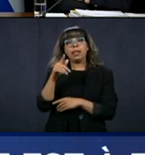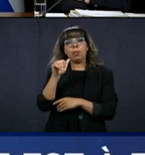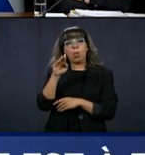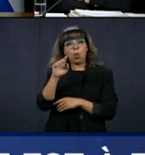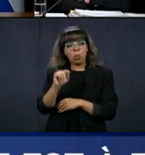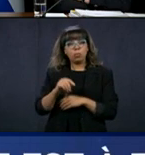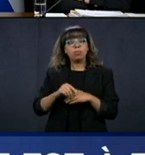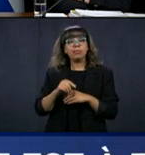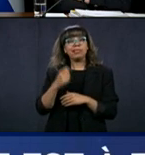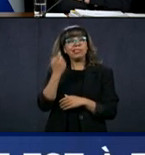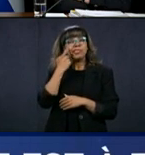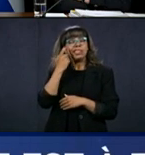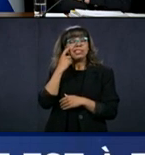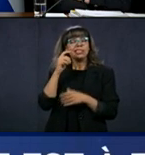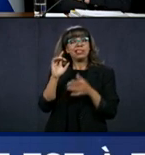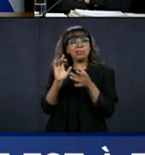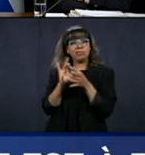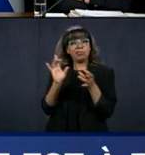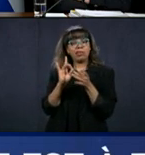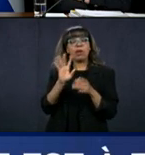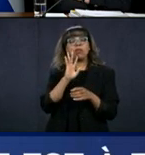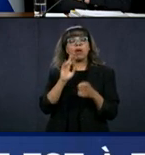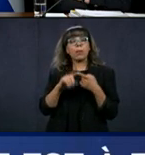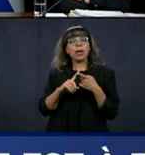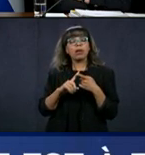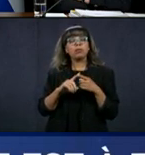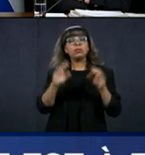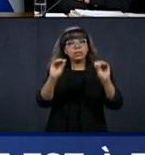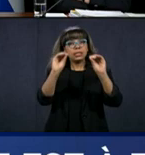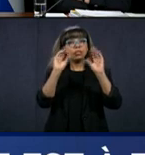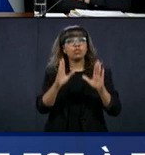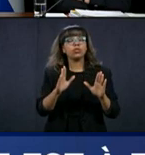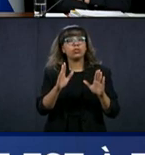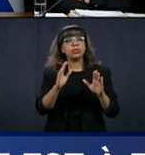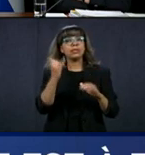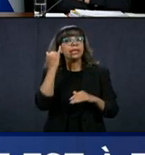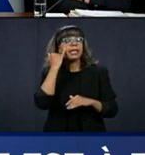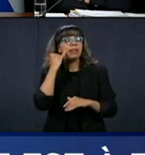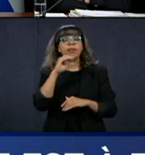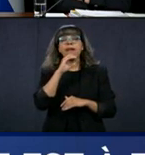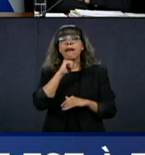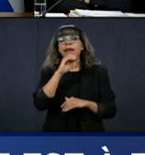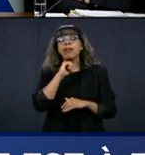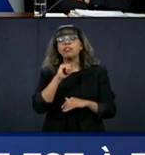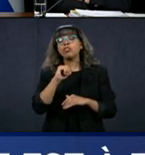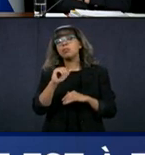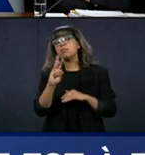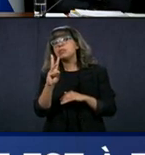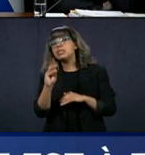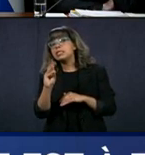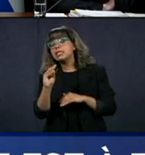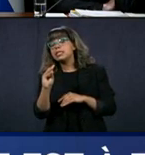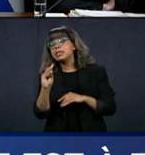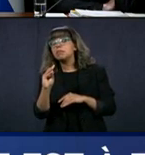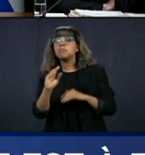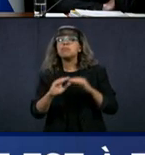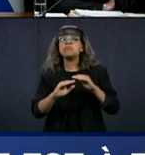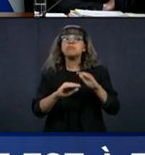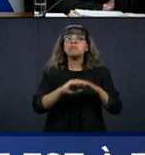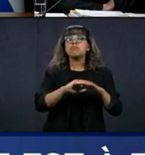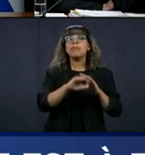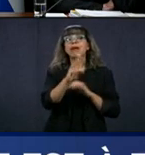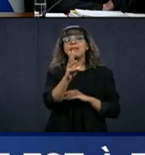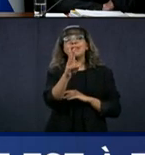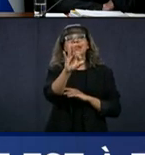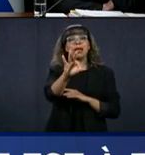Vous venez de mentionner que les enseignants entre 60 et 69 ans peuvent travailler sans risque. Mais le premier ministre l'a